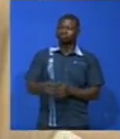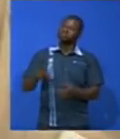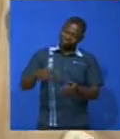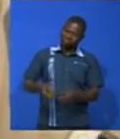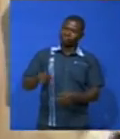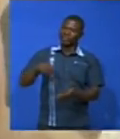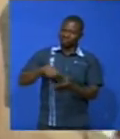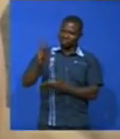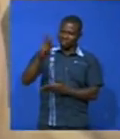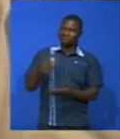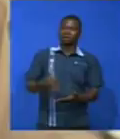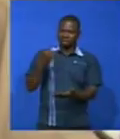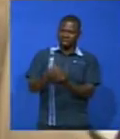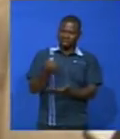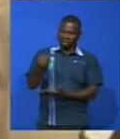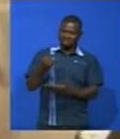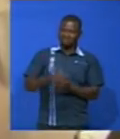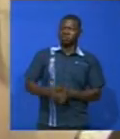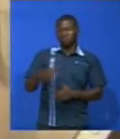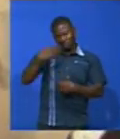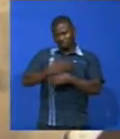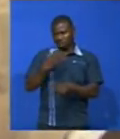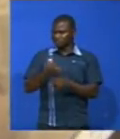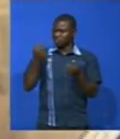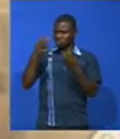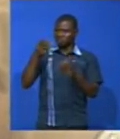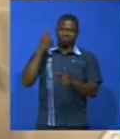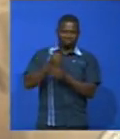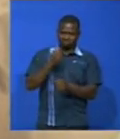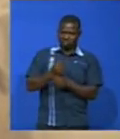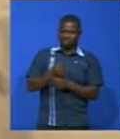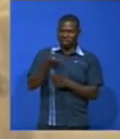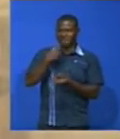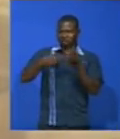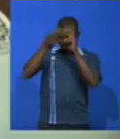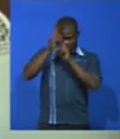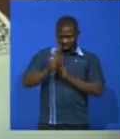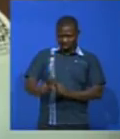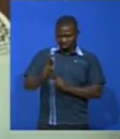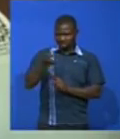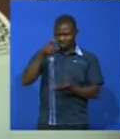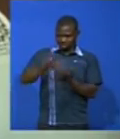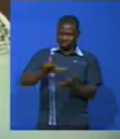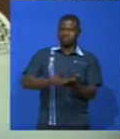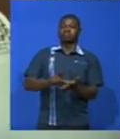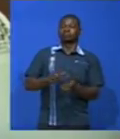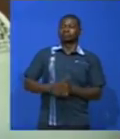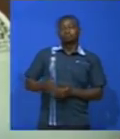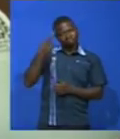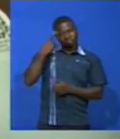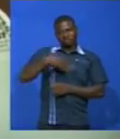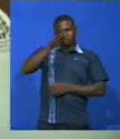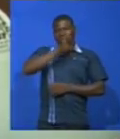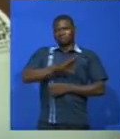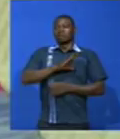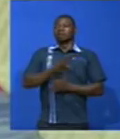le maximum d'emplois, il faut être respectueux de certaines législations. Pour bénéficier de ces avantages,